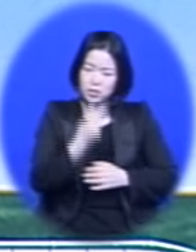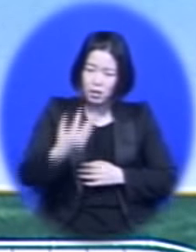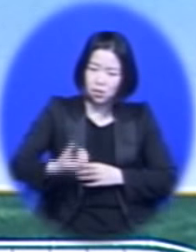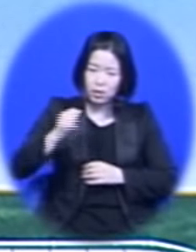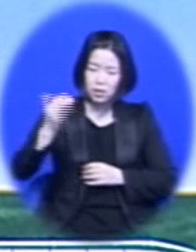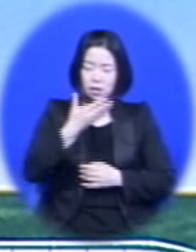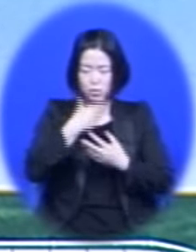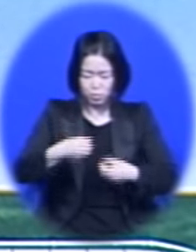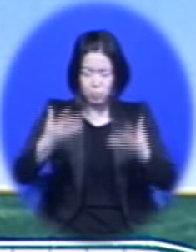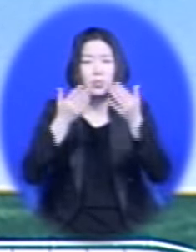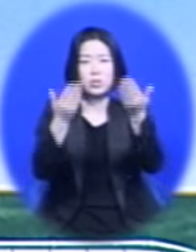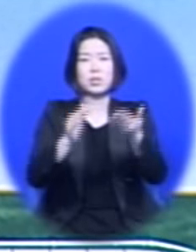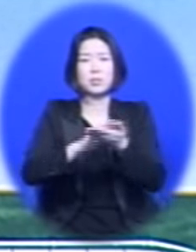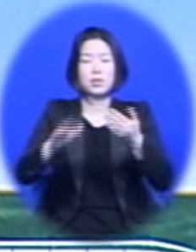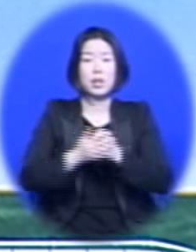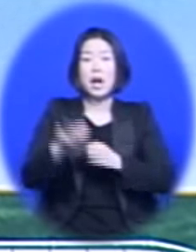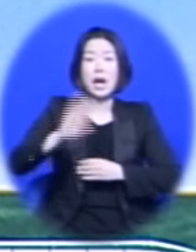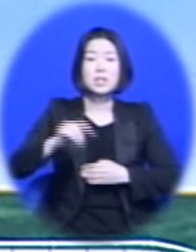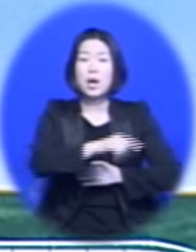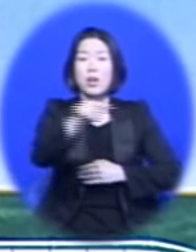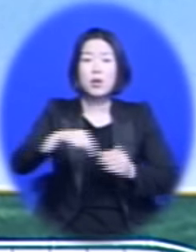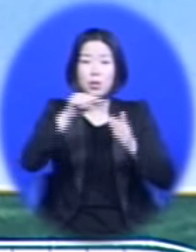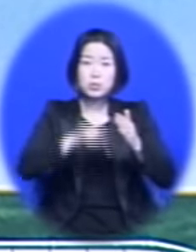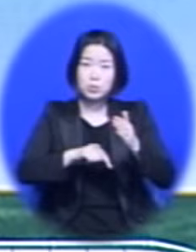축복합니다. 그러나 여러분 속에